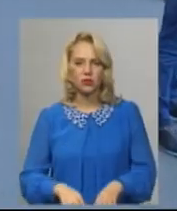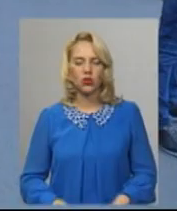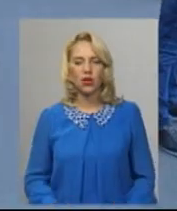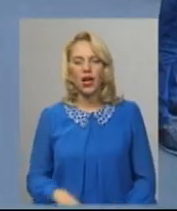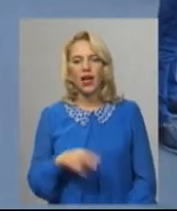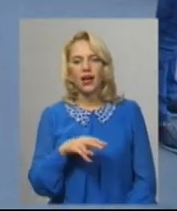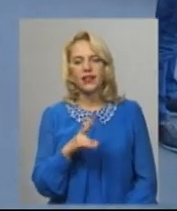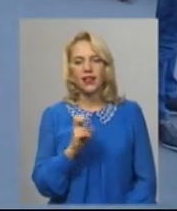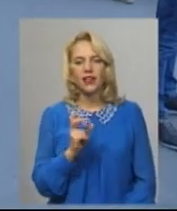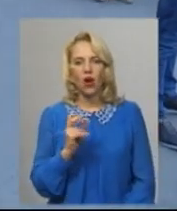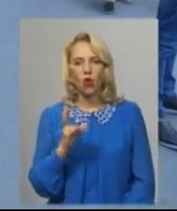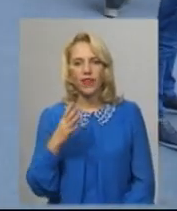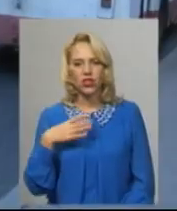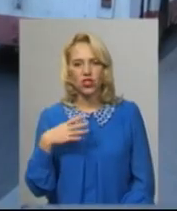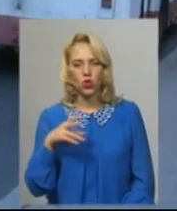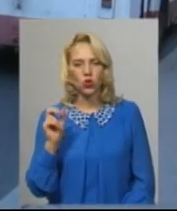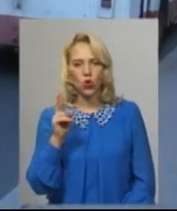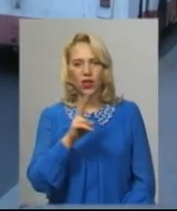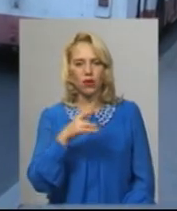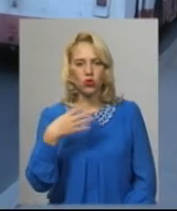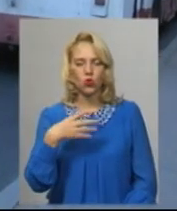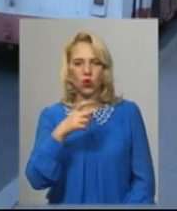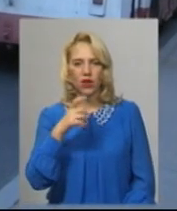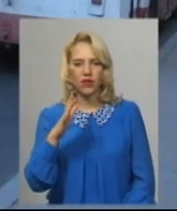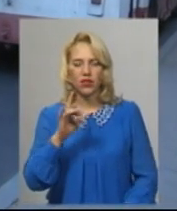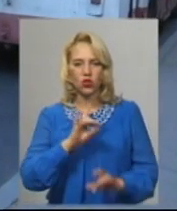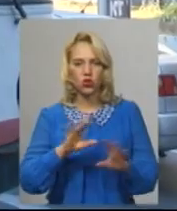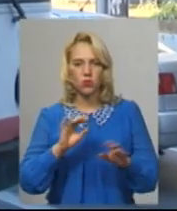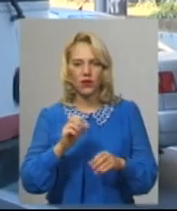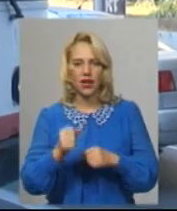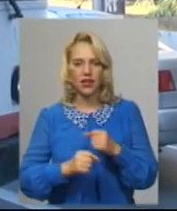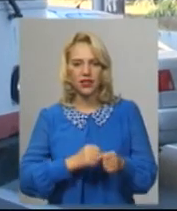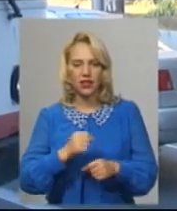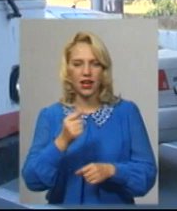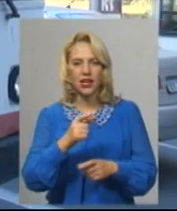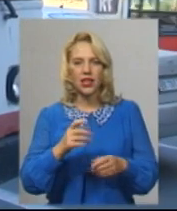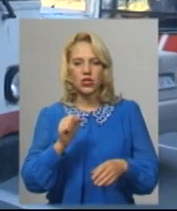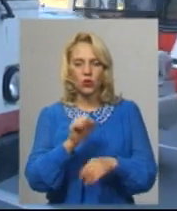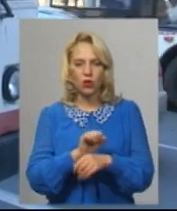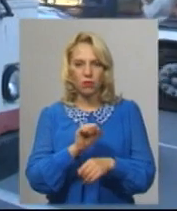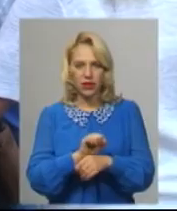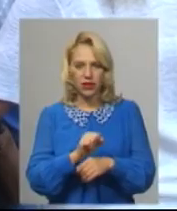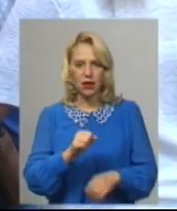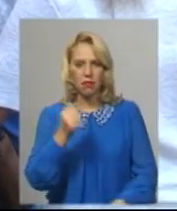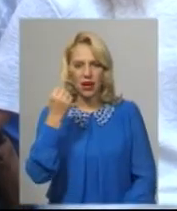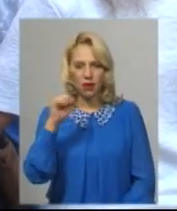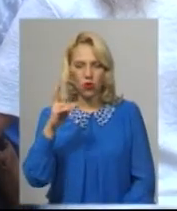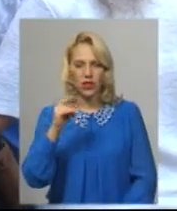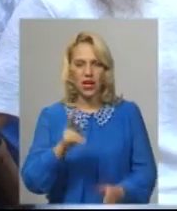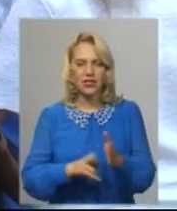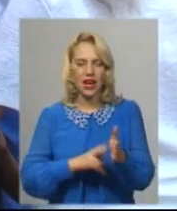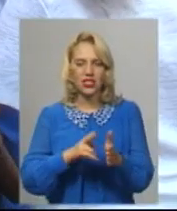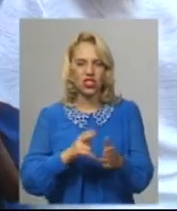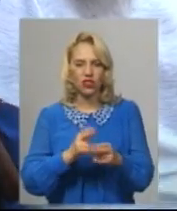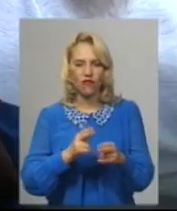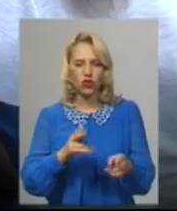Лідія Наконечна чекала на тролейбус 40 хвилин. Розповідає, їхала з зупинки Перемоги, що на Зарічанській, на залізничний вокзал. Рано чекала